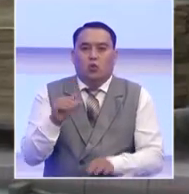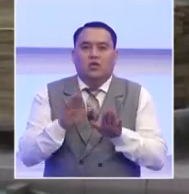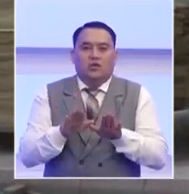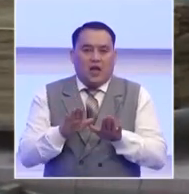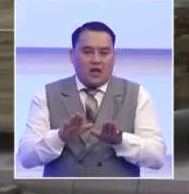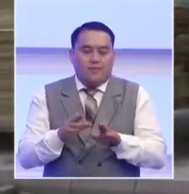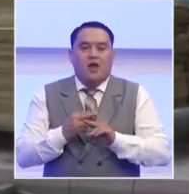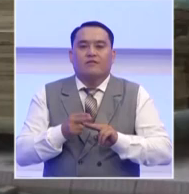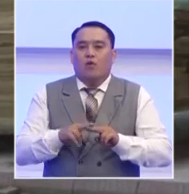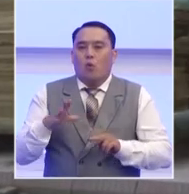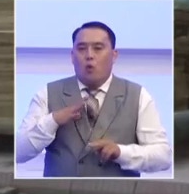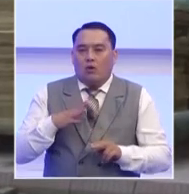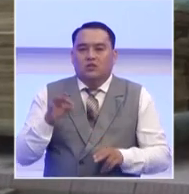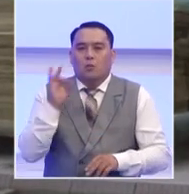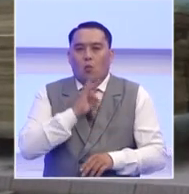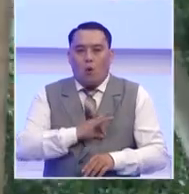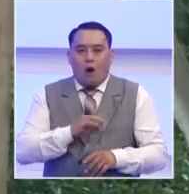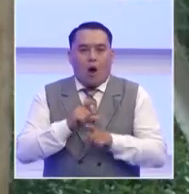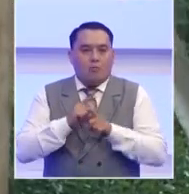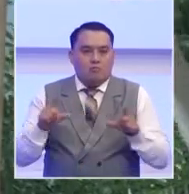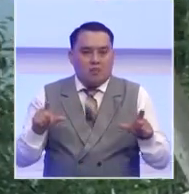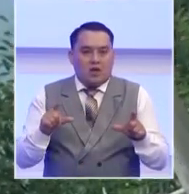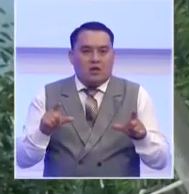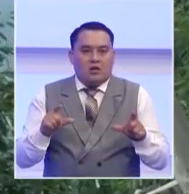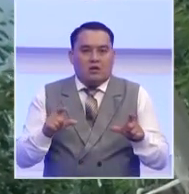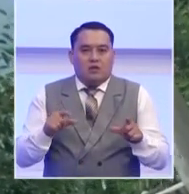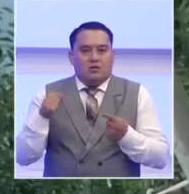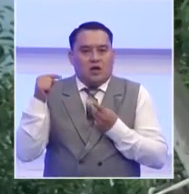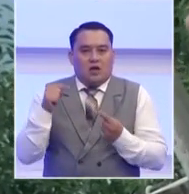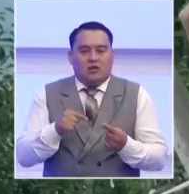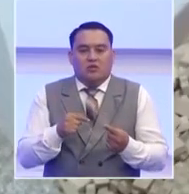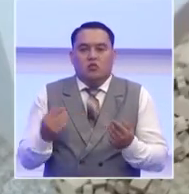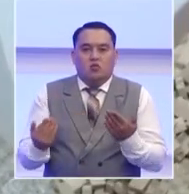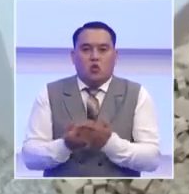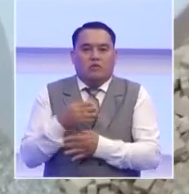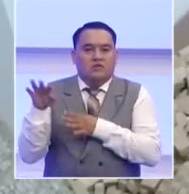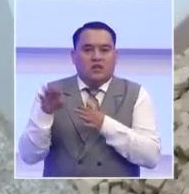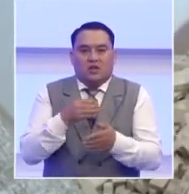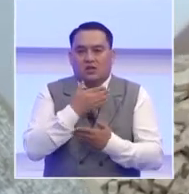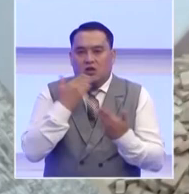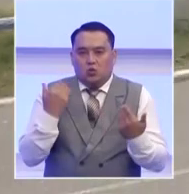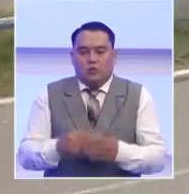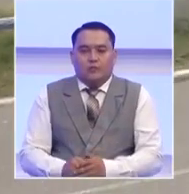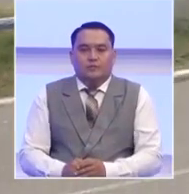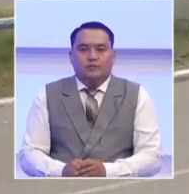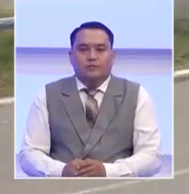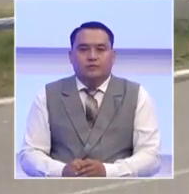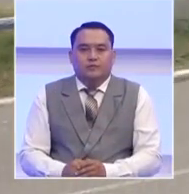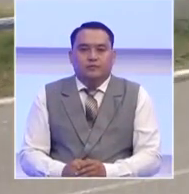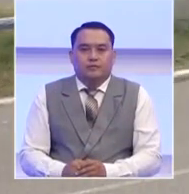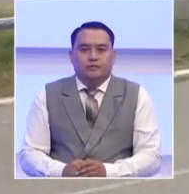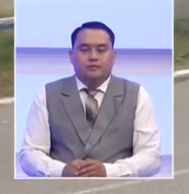детишек. Несмотря на небольшой срок эксплуатации, объект образования не совсем соответствовал современным стандартам.